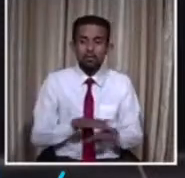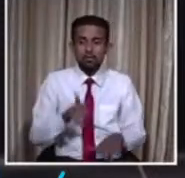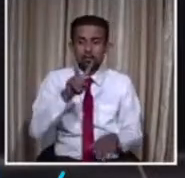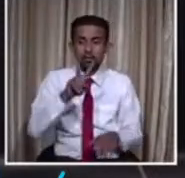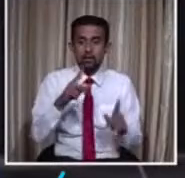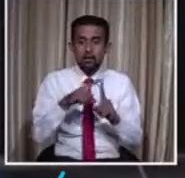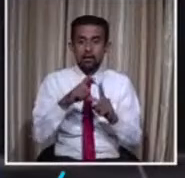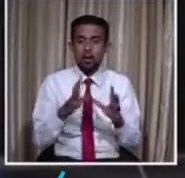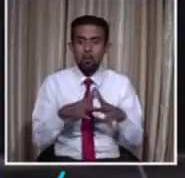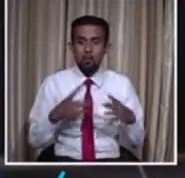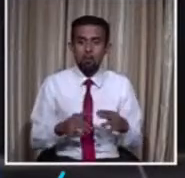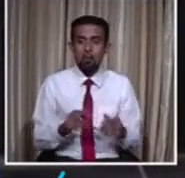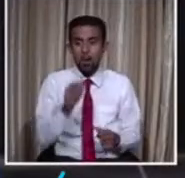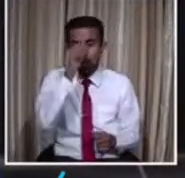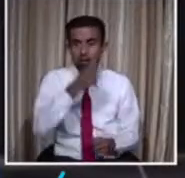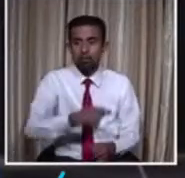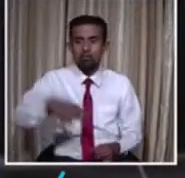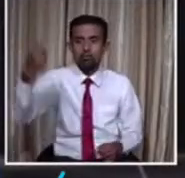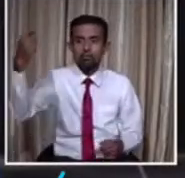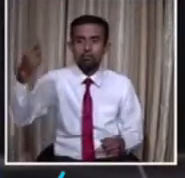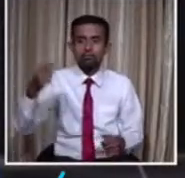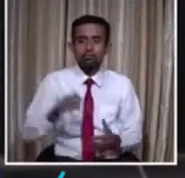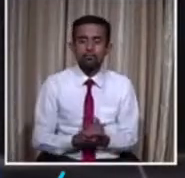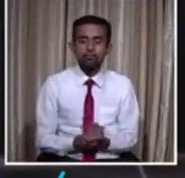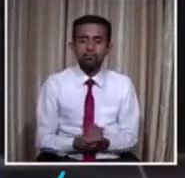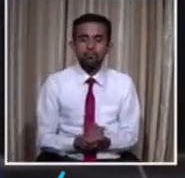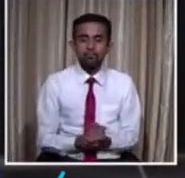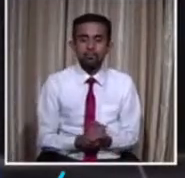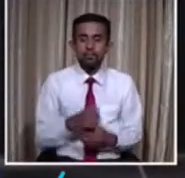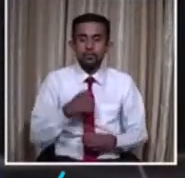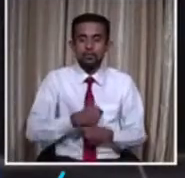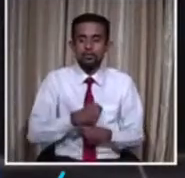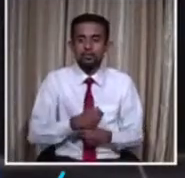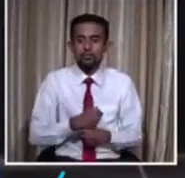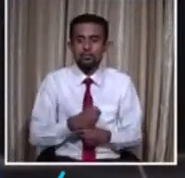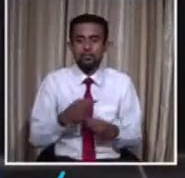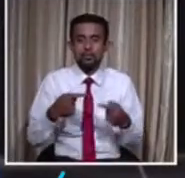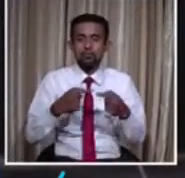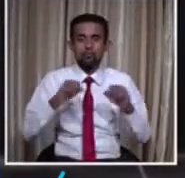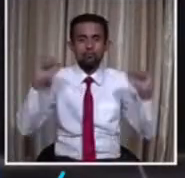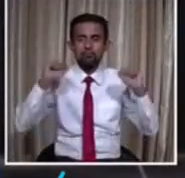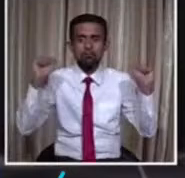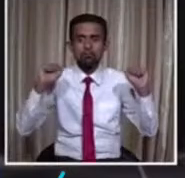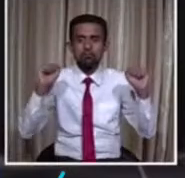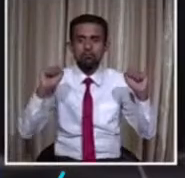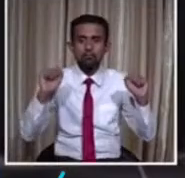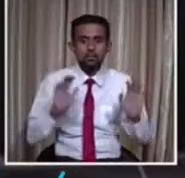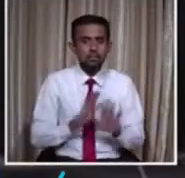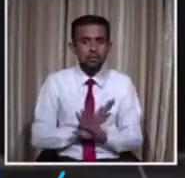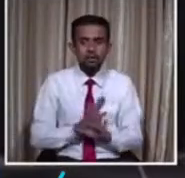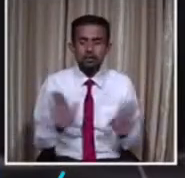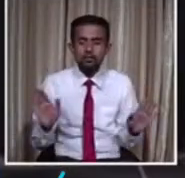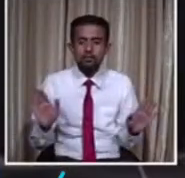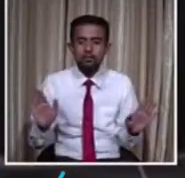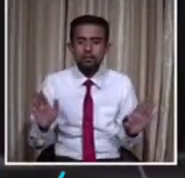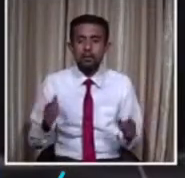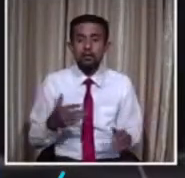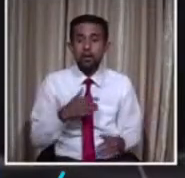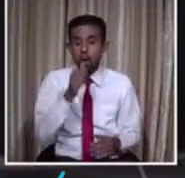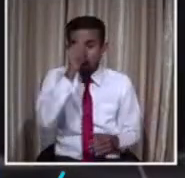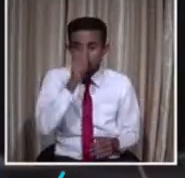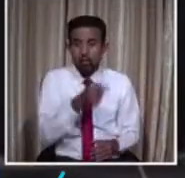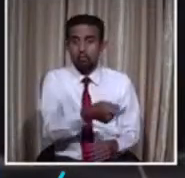dia pani kupo karna pawa kon laka latino, metan eme andru e kan viro de pala giri ma papa e meka kuma nemei, mangkol laka